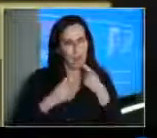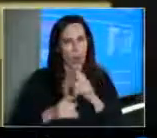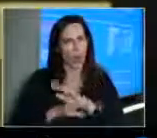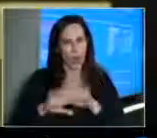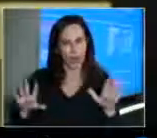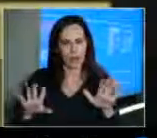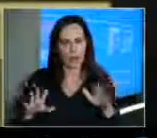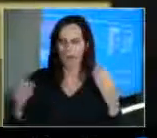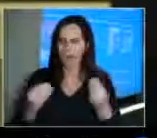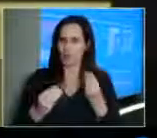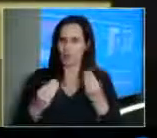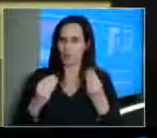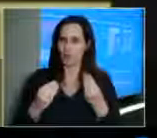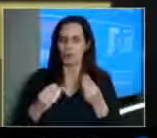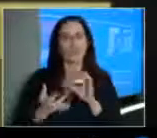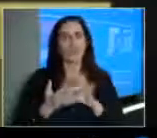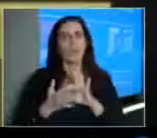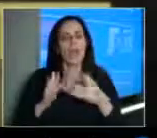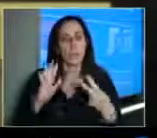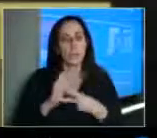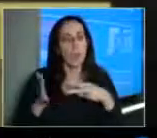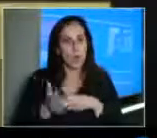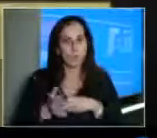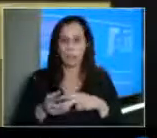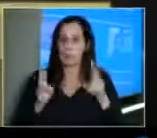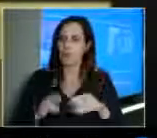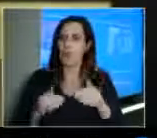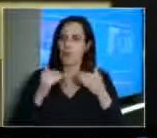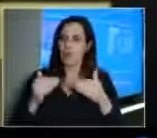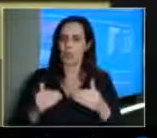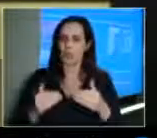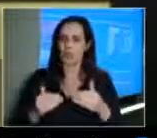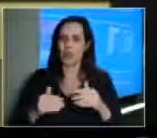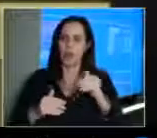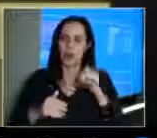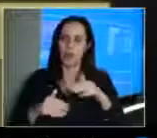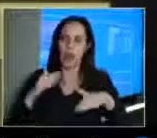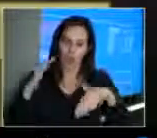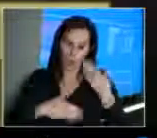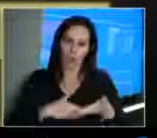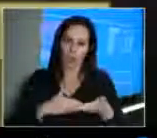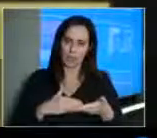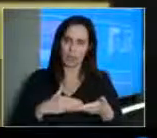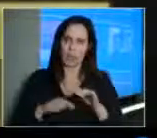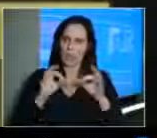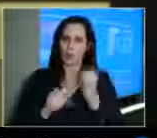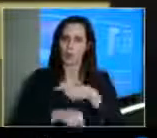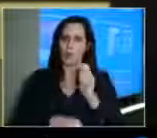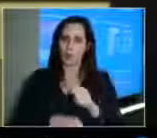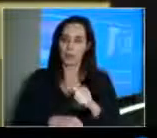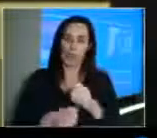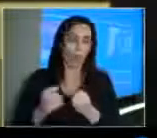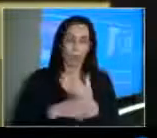רק על הדברים שכתובים במצע, אלא גם איך פוליטית אפשר לקדם יום אחרי שיכנסו לכנסת,